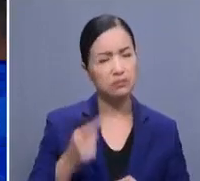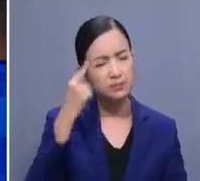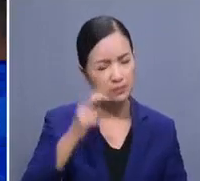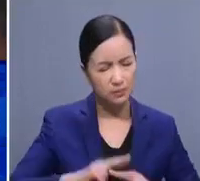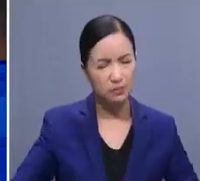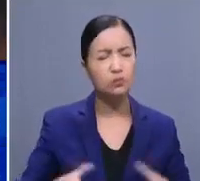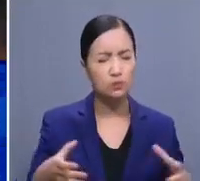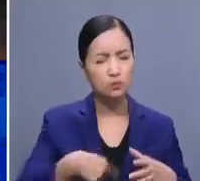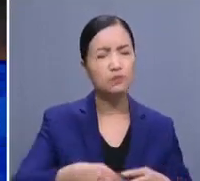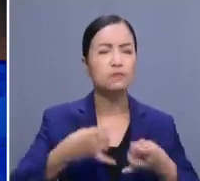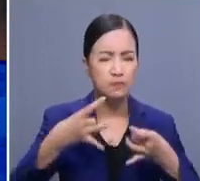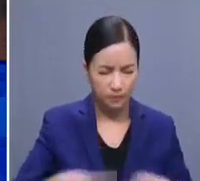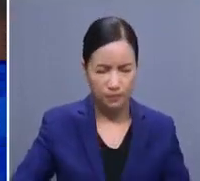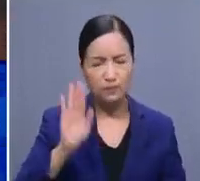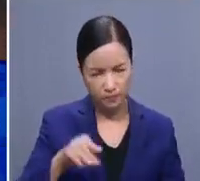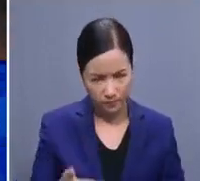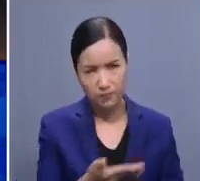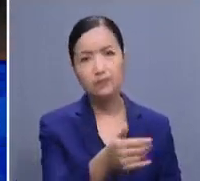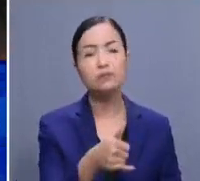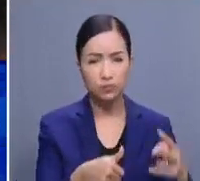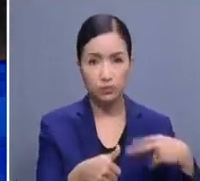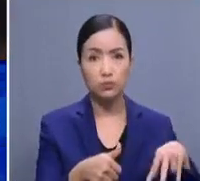จะเสี่ยงต่ำเสี่ยงน้อยอย่างไรก็เอาไปตรว